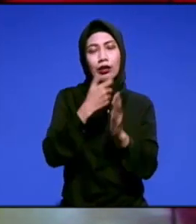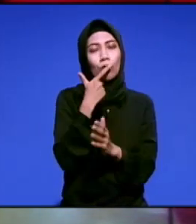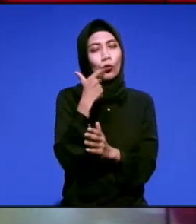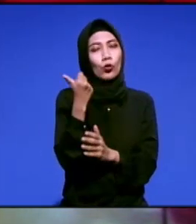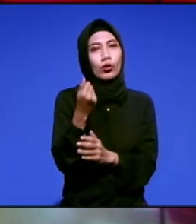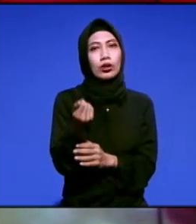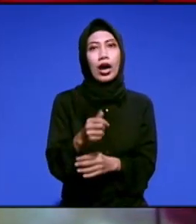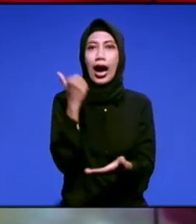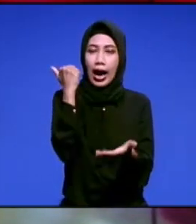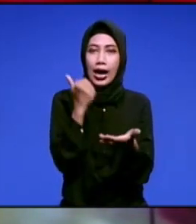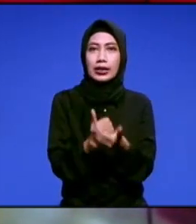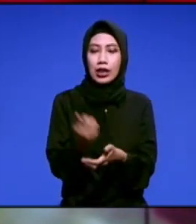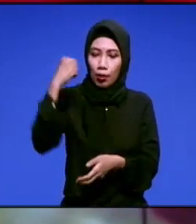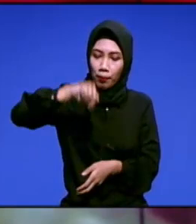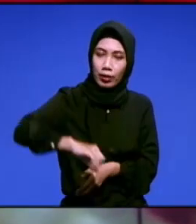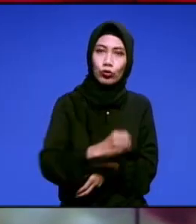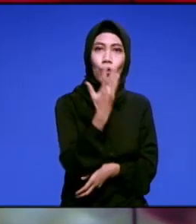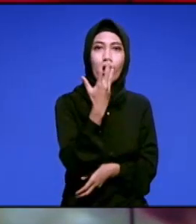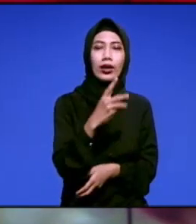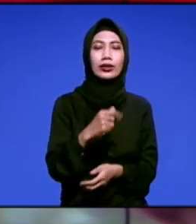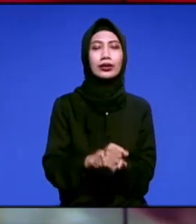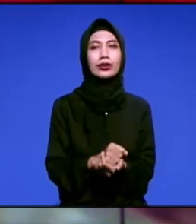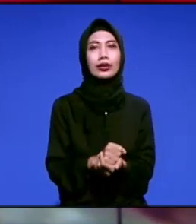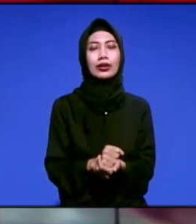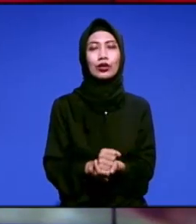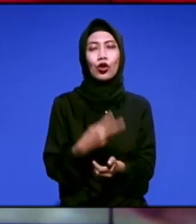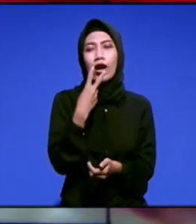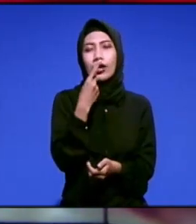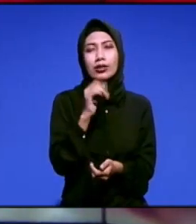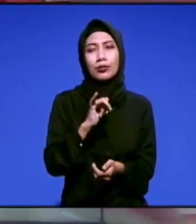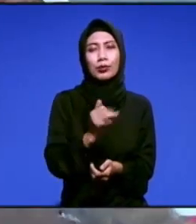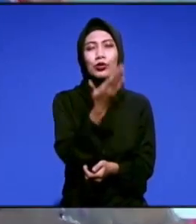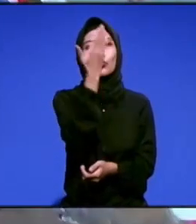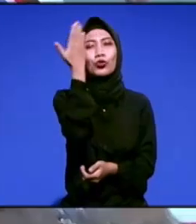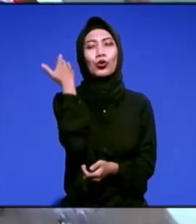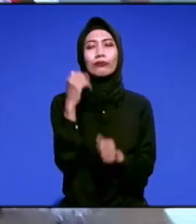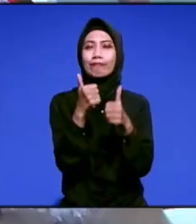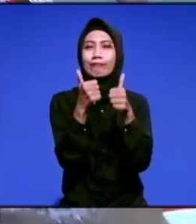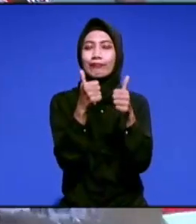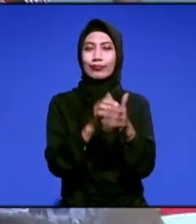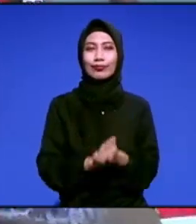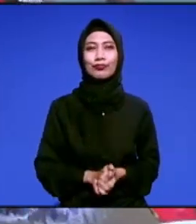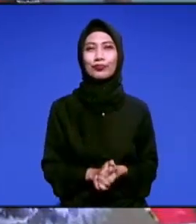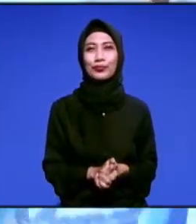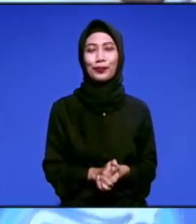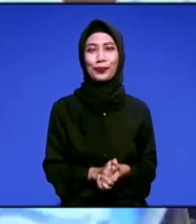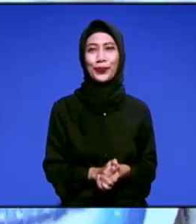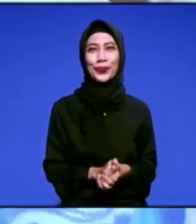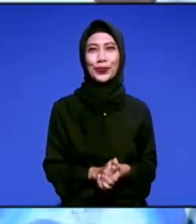proses pembuatannya yang masih tradisional mempertahankan rasanya yang otentik eh